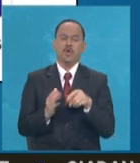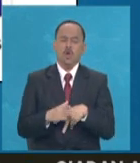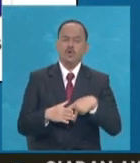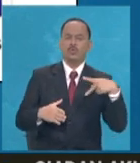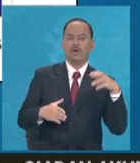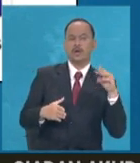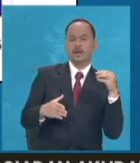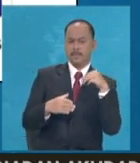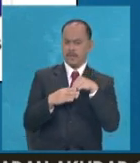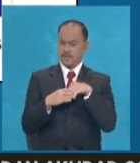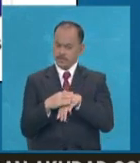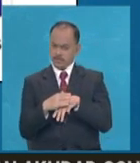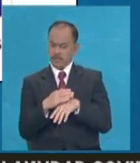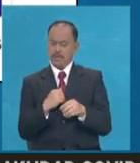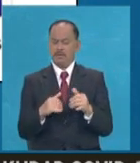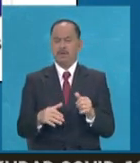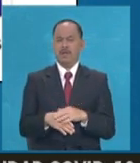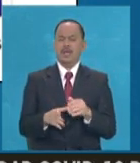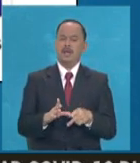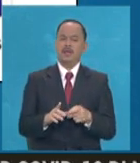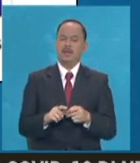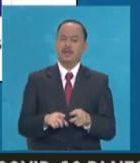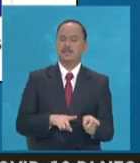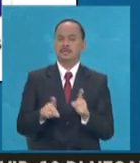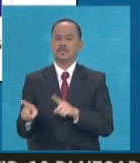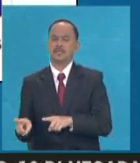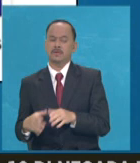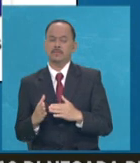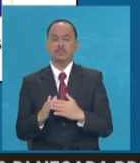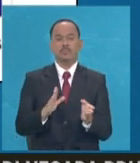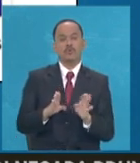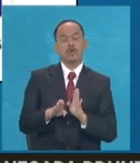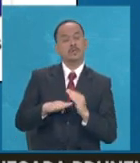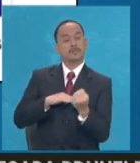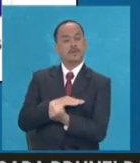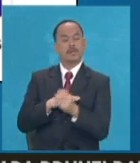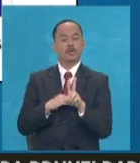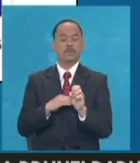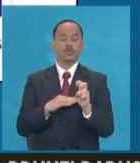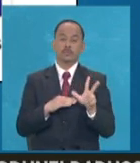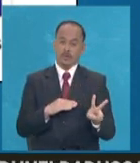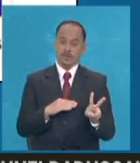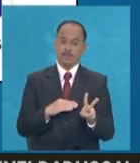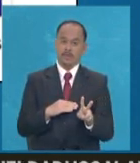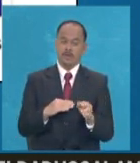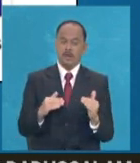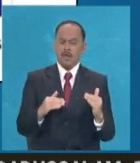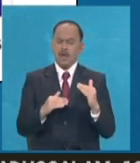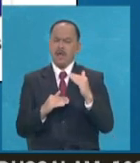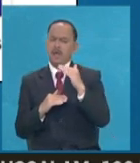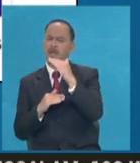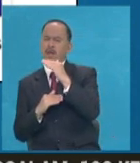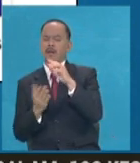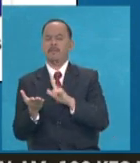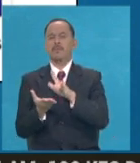keluar masuk dan persinggahan semenjak pembukaan sempadan pada satu ogoh 2022 tren bagi pergerakan